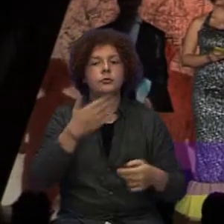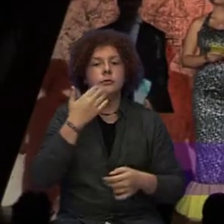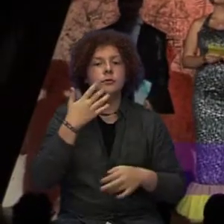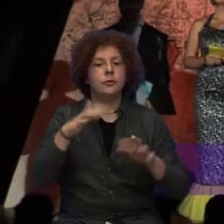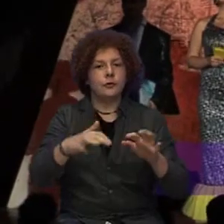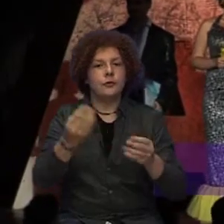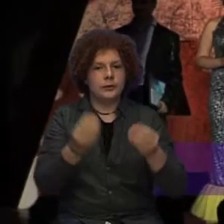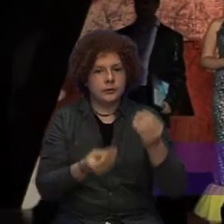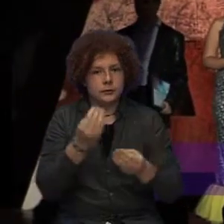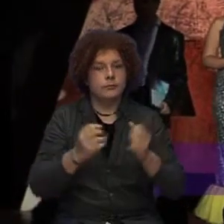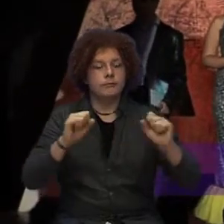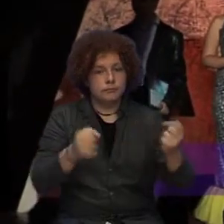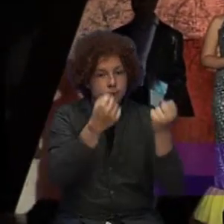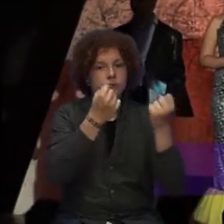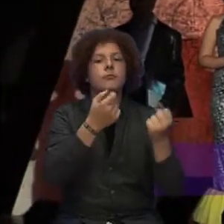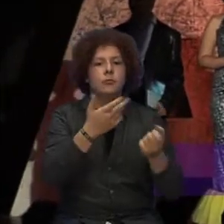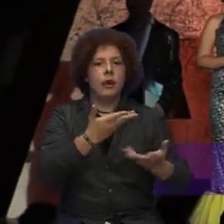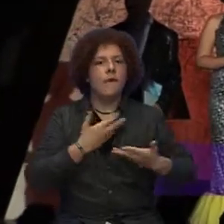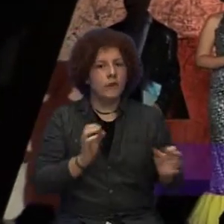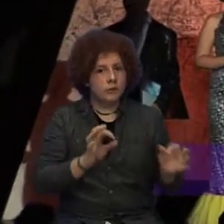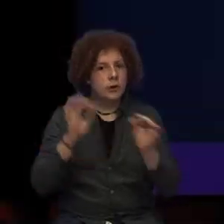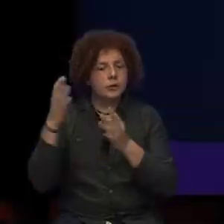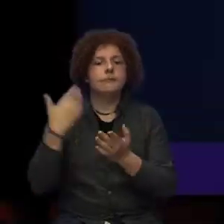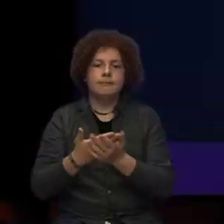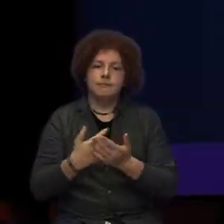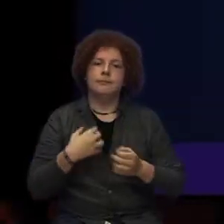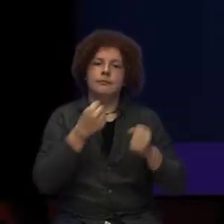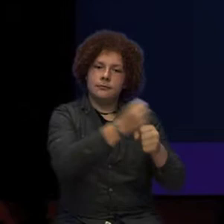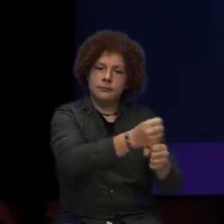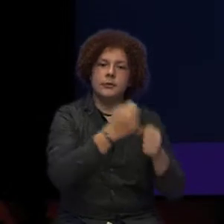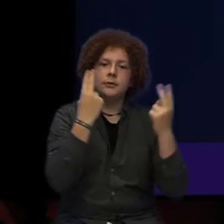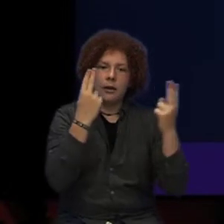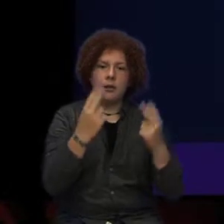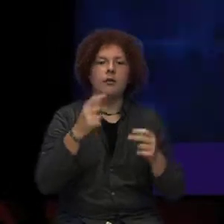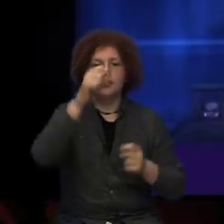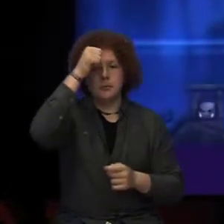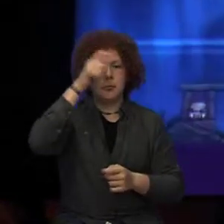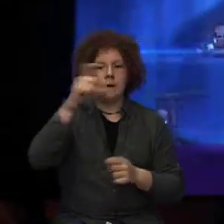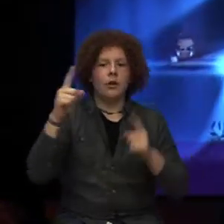přínos české herní tvorbě a cenu získává tým Hyperbolic Magnetism za hru Lums.